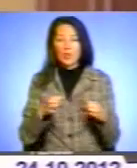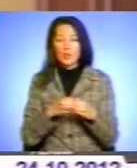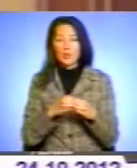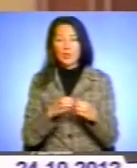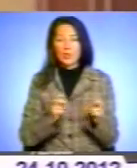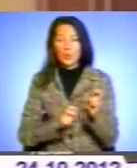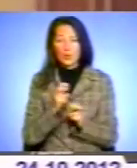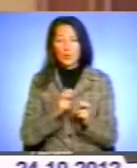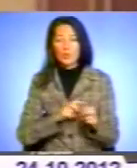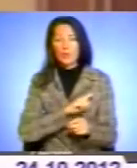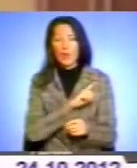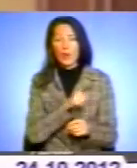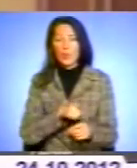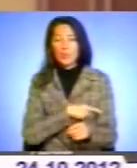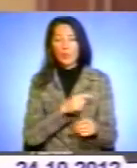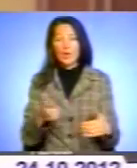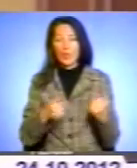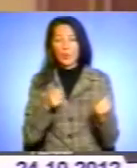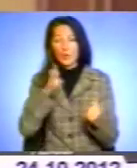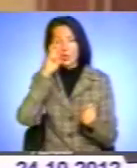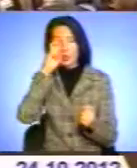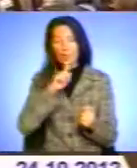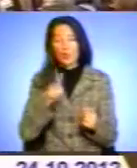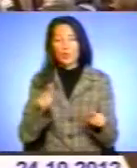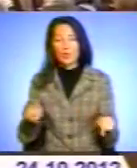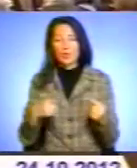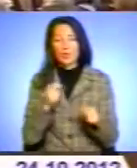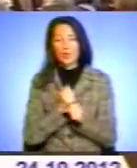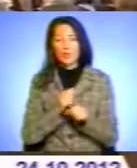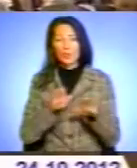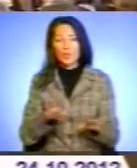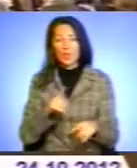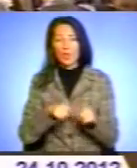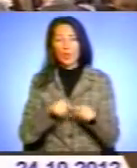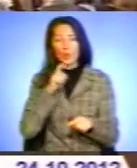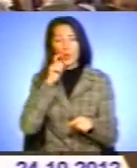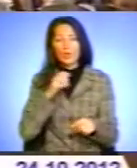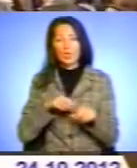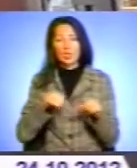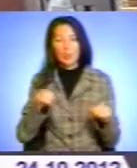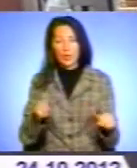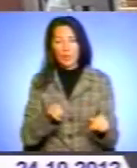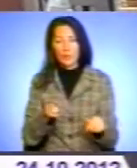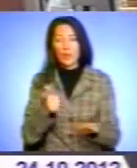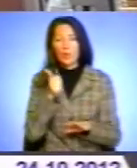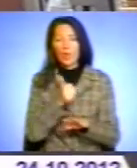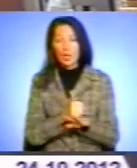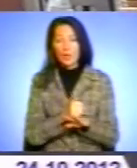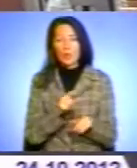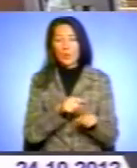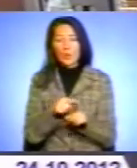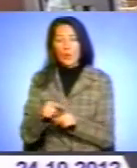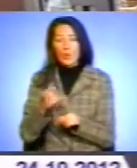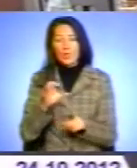з тим, щоб создавати робочі міста на рідній українській землі. Що ж до курсу, яким ітиме економіка країни, то пріоритетом, за словами